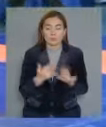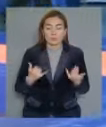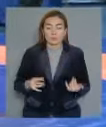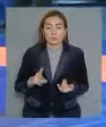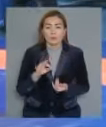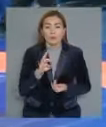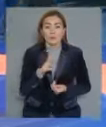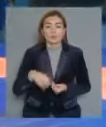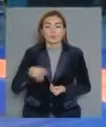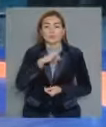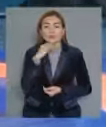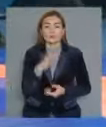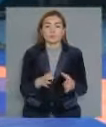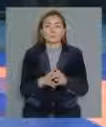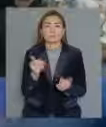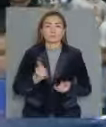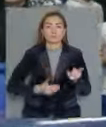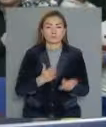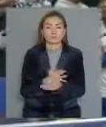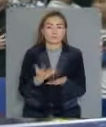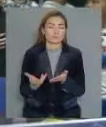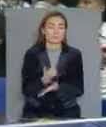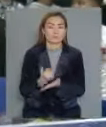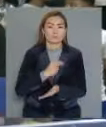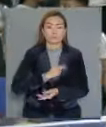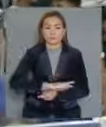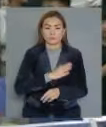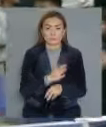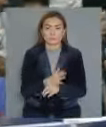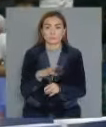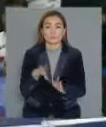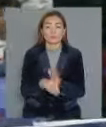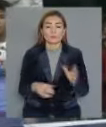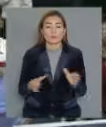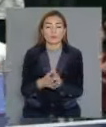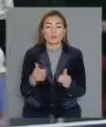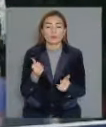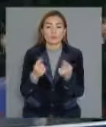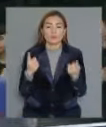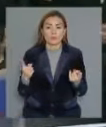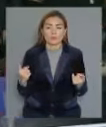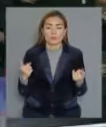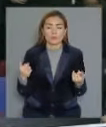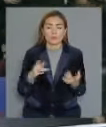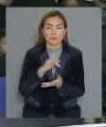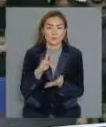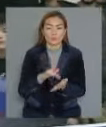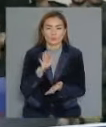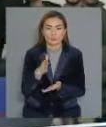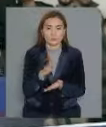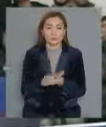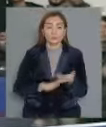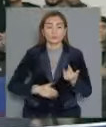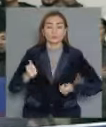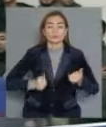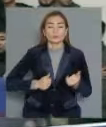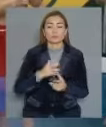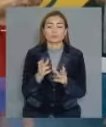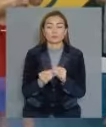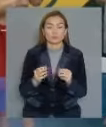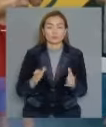Номад MMA Республикалық Федерациясы табысты жұмыс істеуде. Оның филиалдары әр ірі қалада бар. Ал бұл турнирді аталған